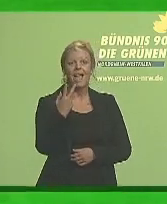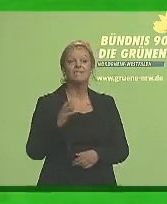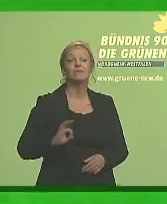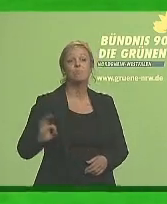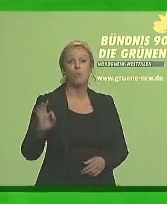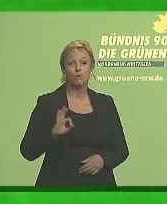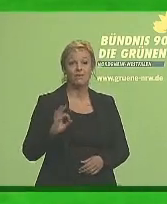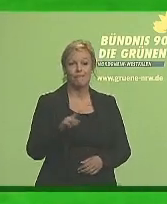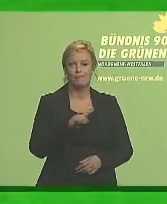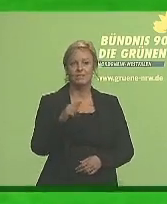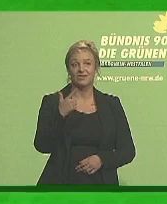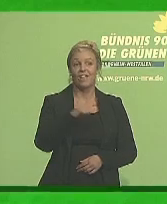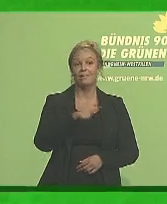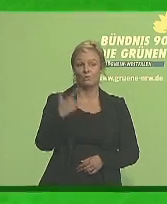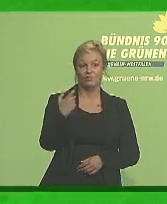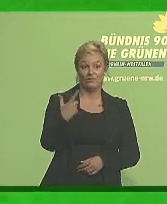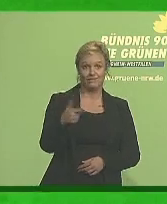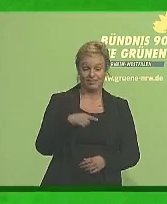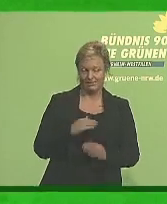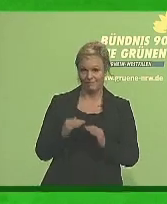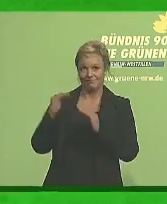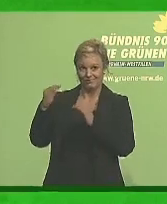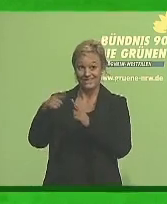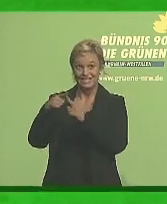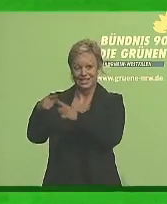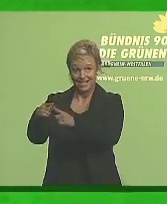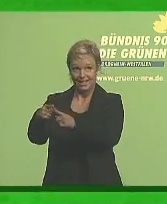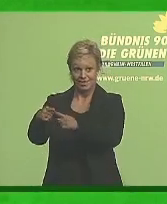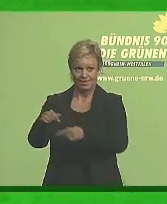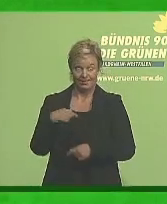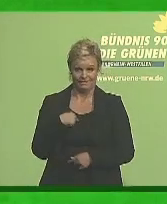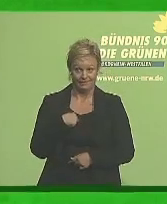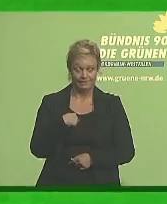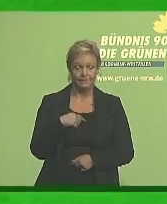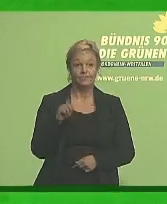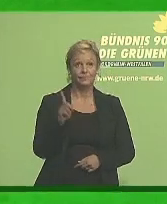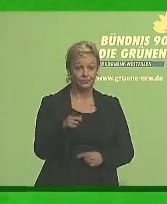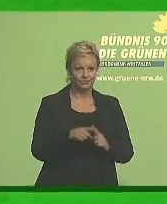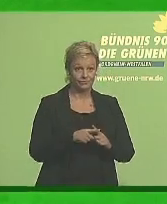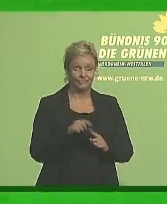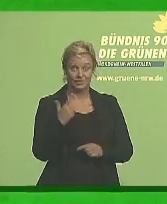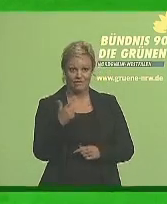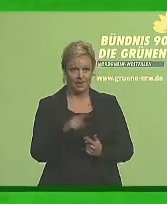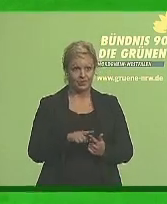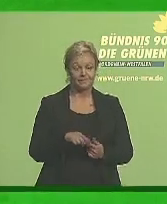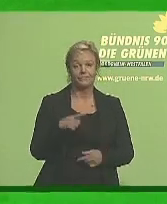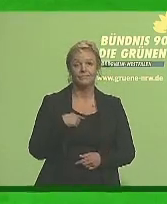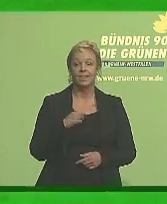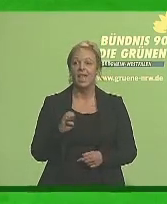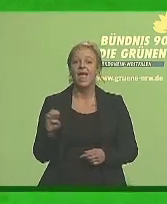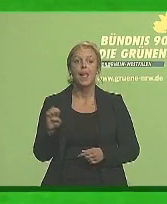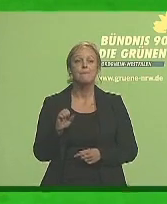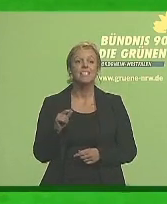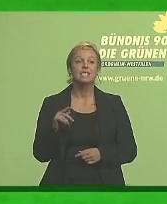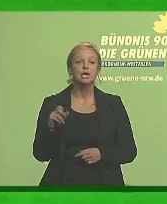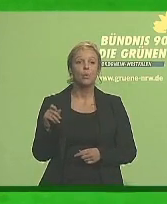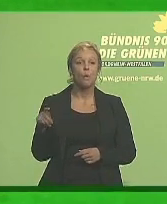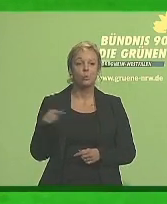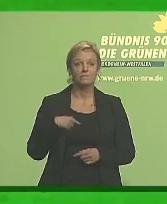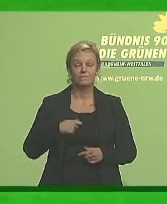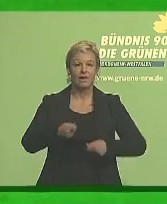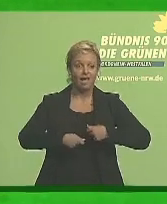bis 2020 anheben und solange wir nicht den Emissionshandel in Ordnung